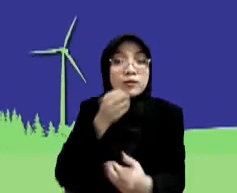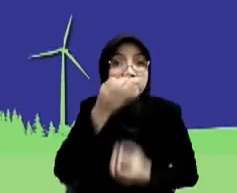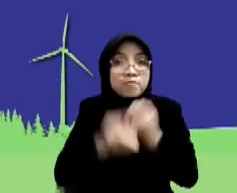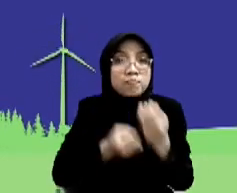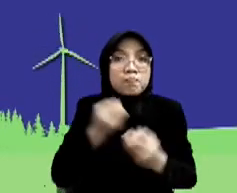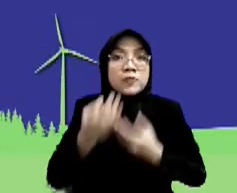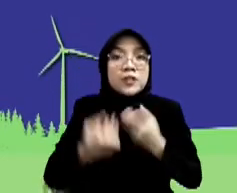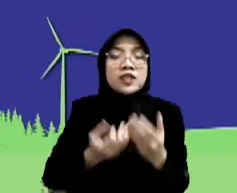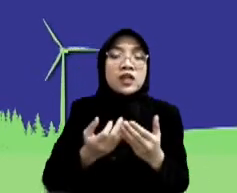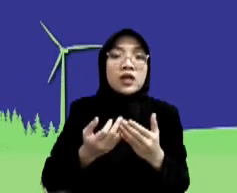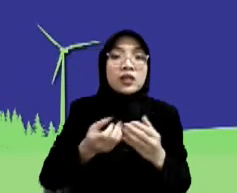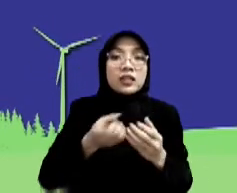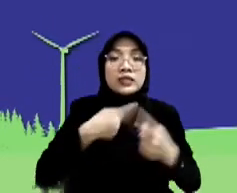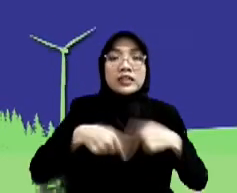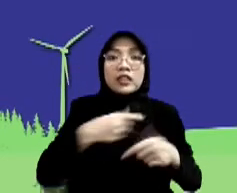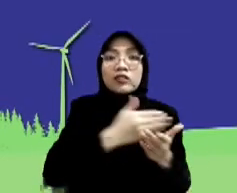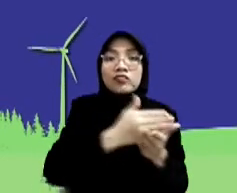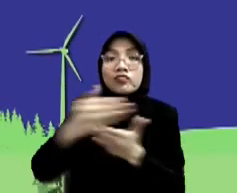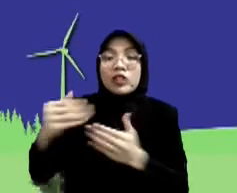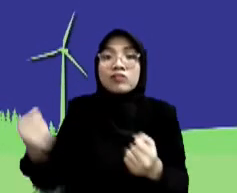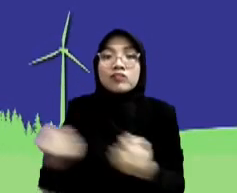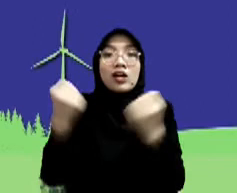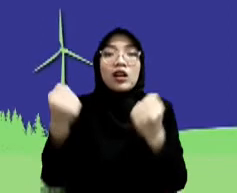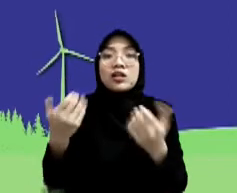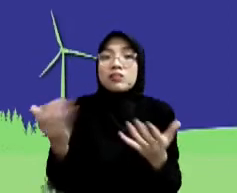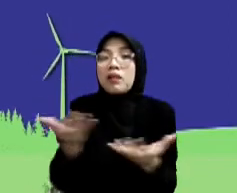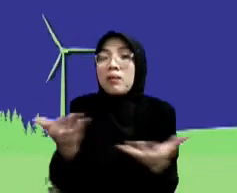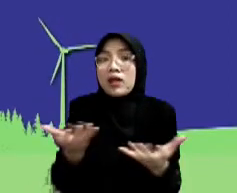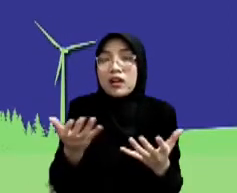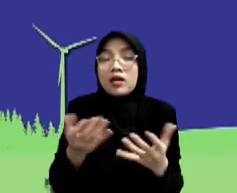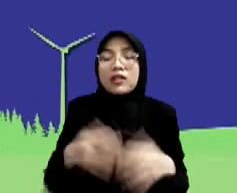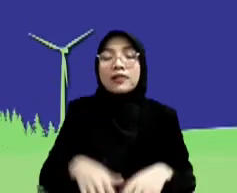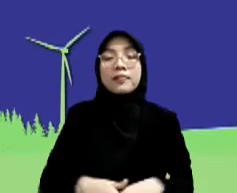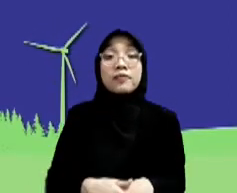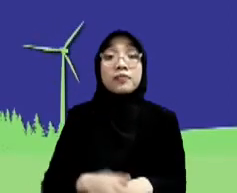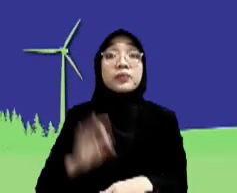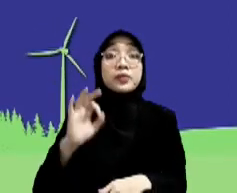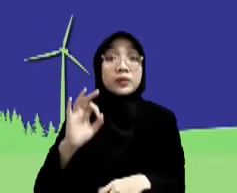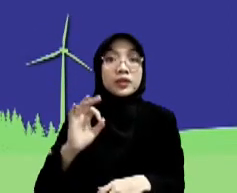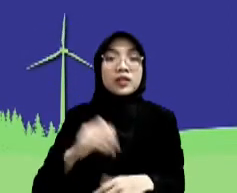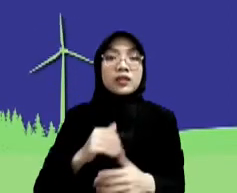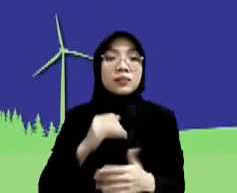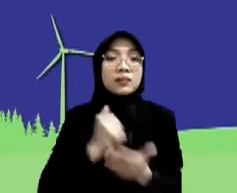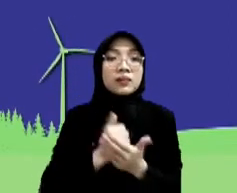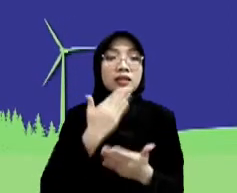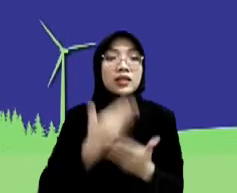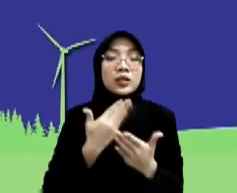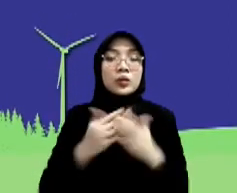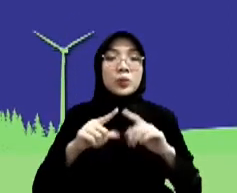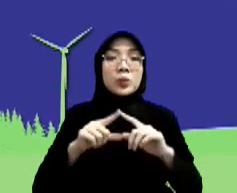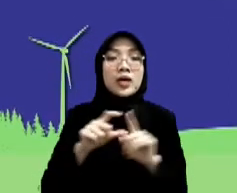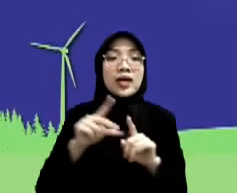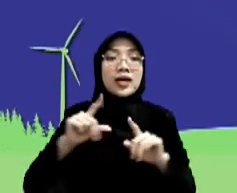eh share Bu Bagaimana tantangan suka duukka yang olehsb oke oke thank you Mas Adrian mungkin